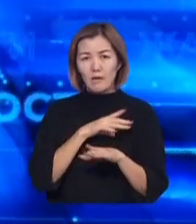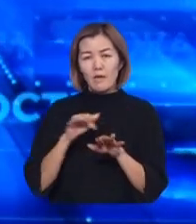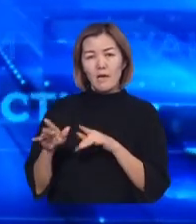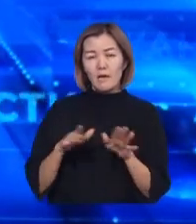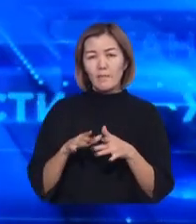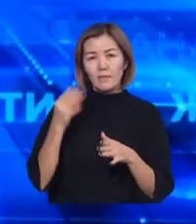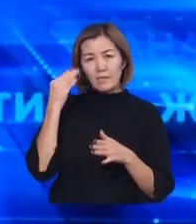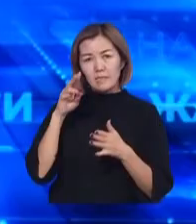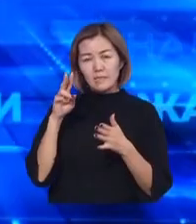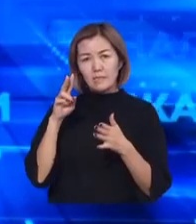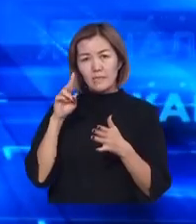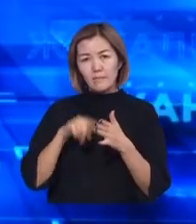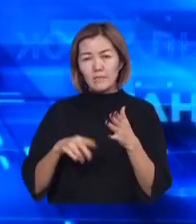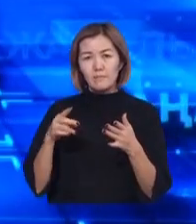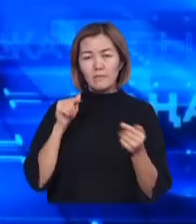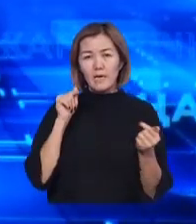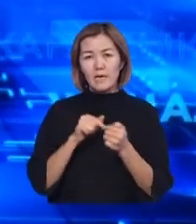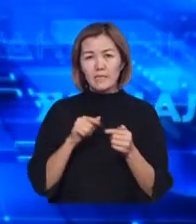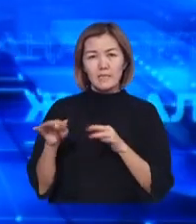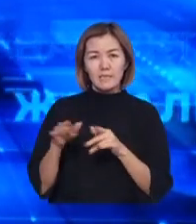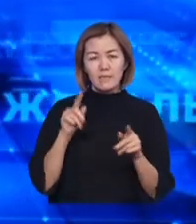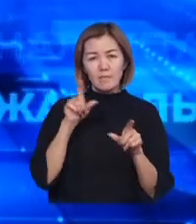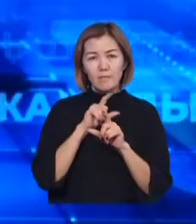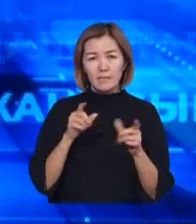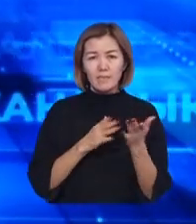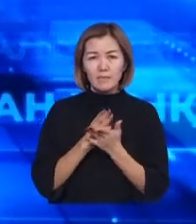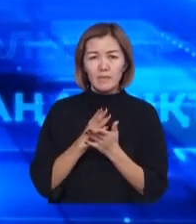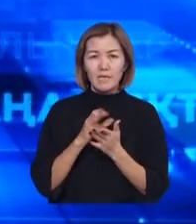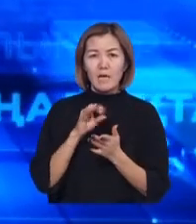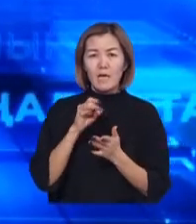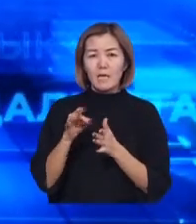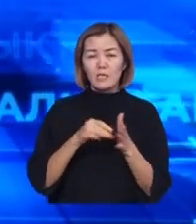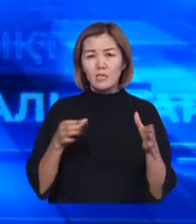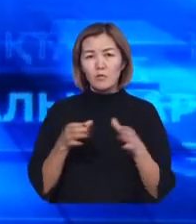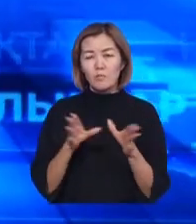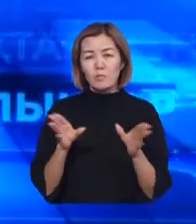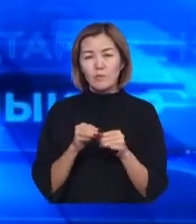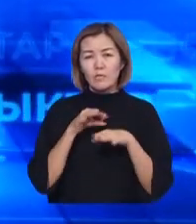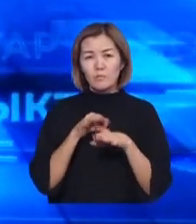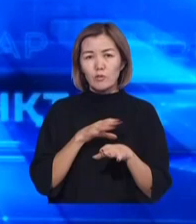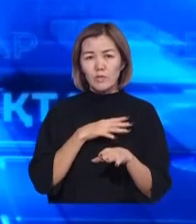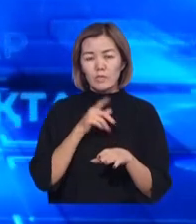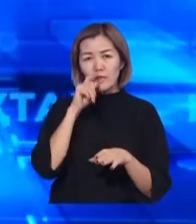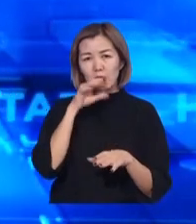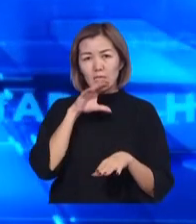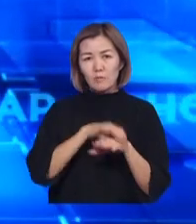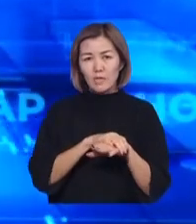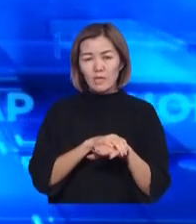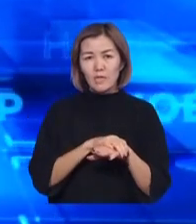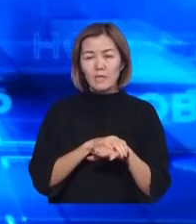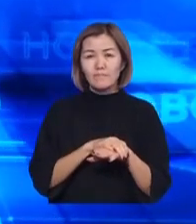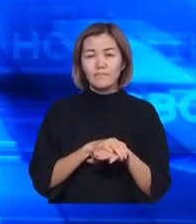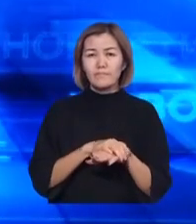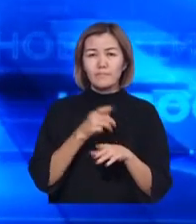операцияны экстремизмге қарсы іс-қимыл басқармасының қызметкерлері Арлан жедел тобымен бірлесіп жүргізді. Ер адам ұсталған кезде